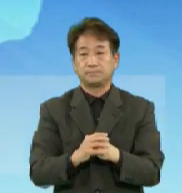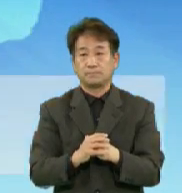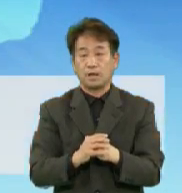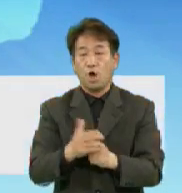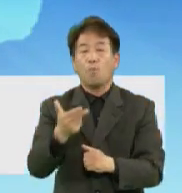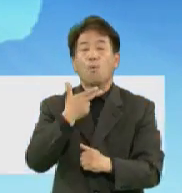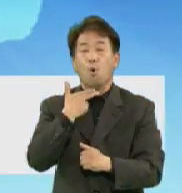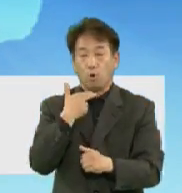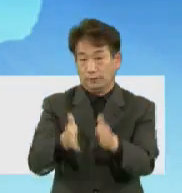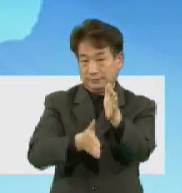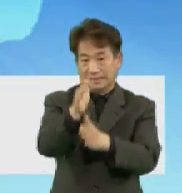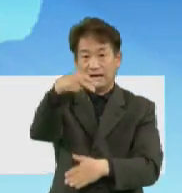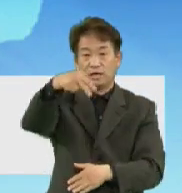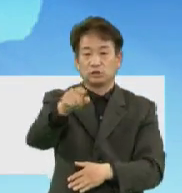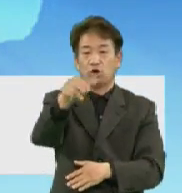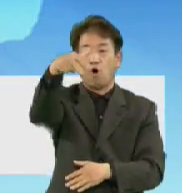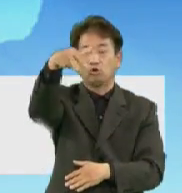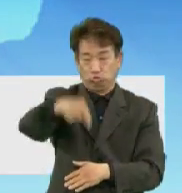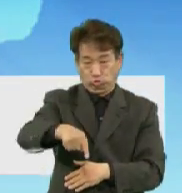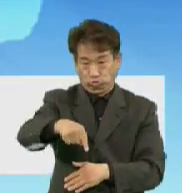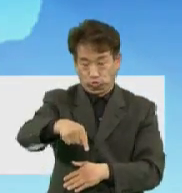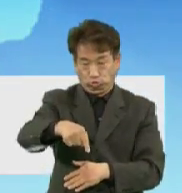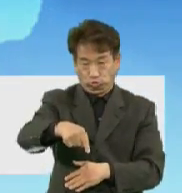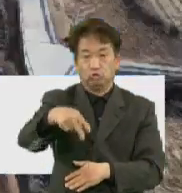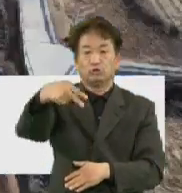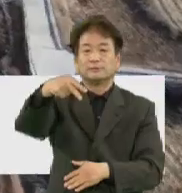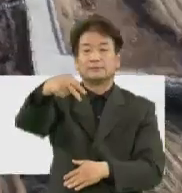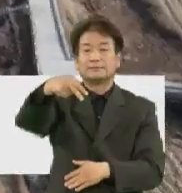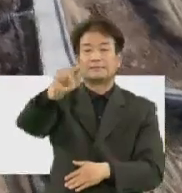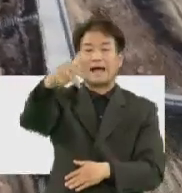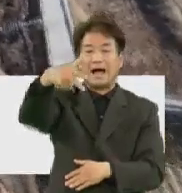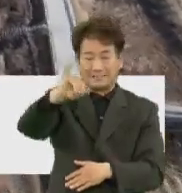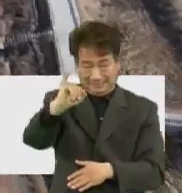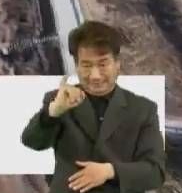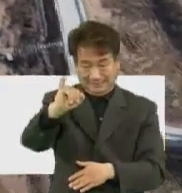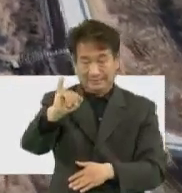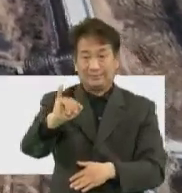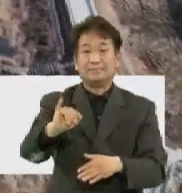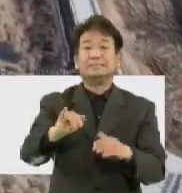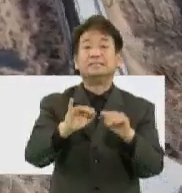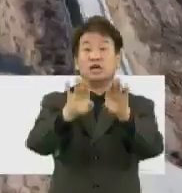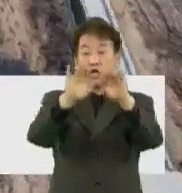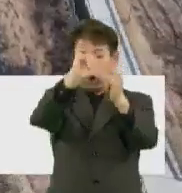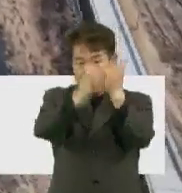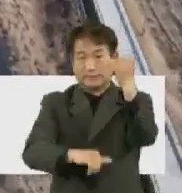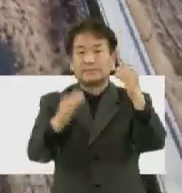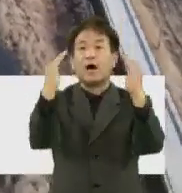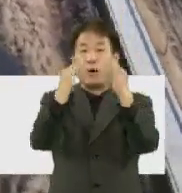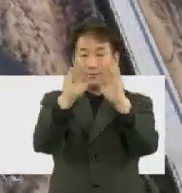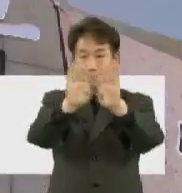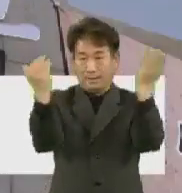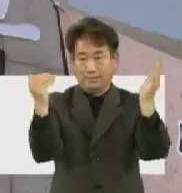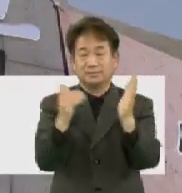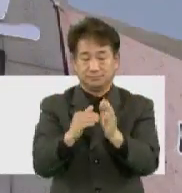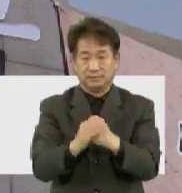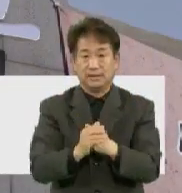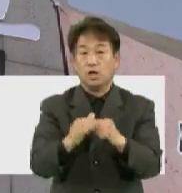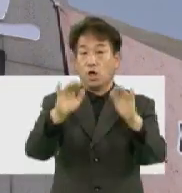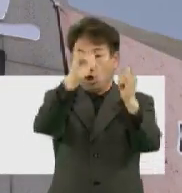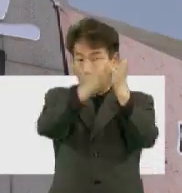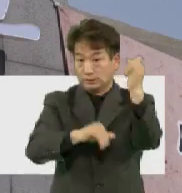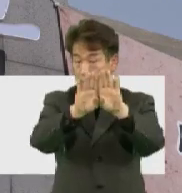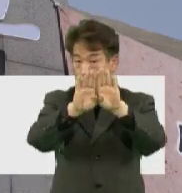보령 씨가 성 주변에 위치한 국가지정 문화재인 성주사지 에 천년 발 자체를 남은 역사관 을 개관해 씁니다 역사관 은